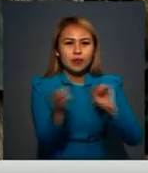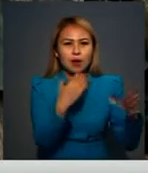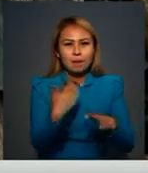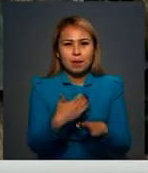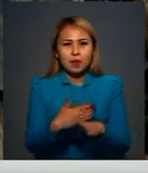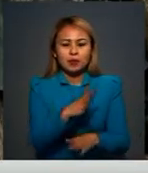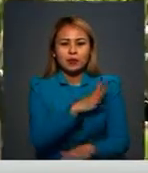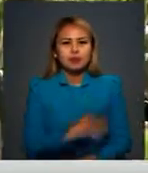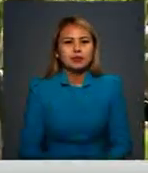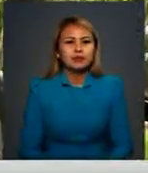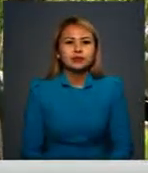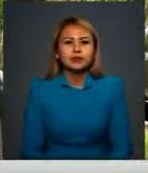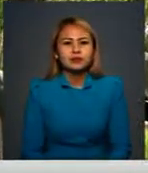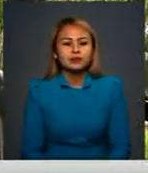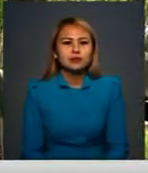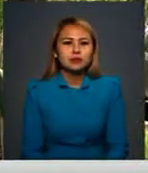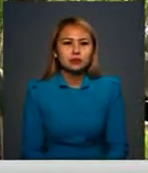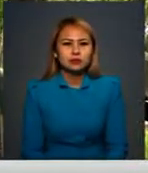шыққан.